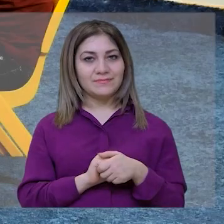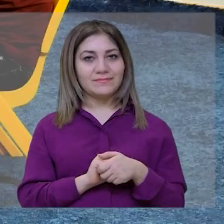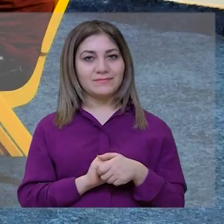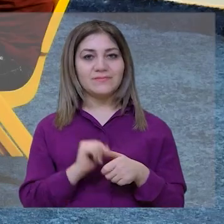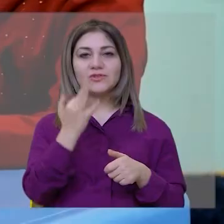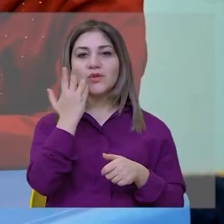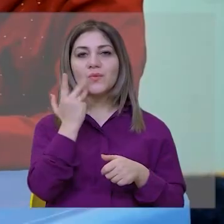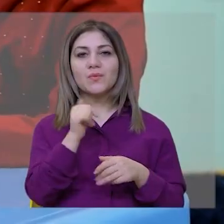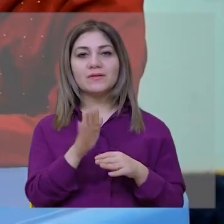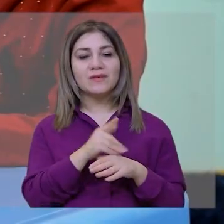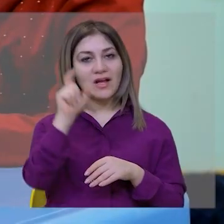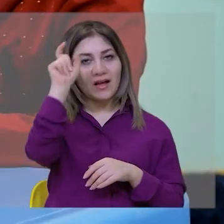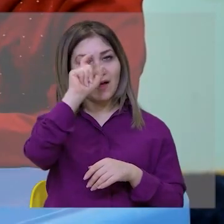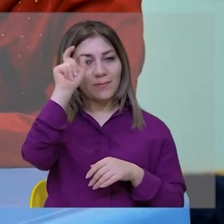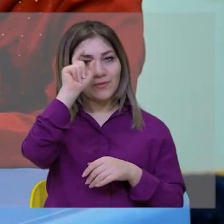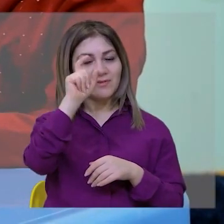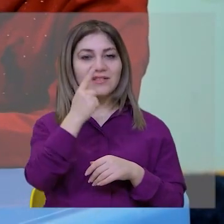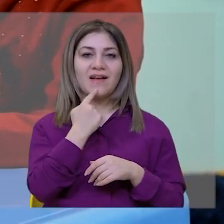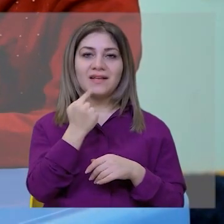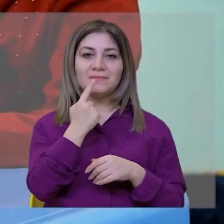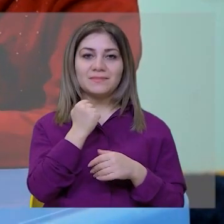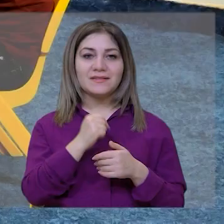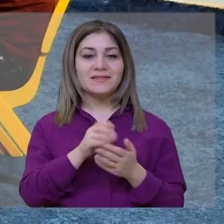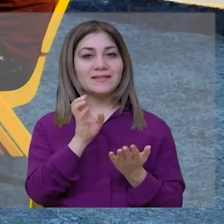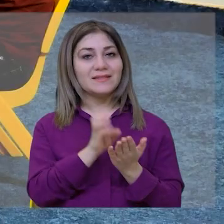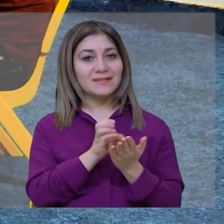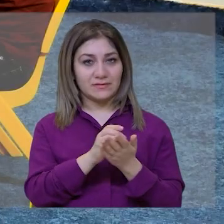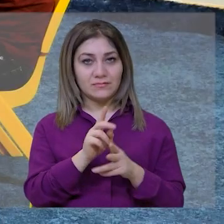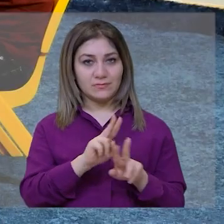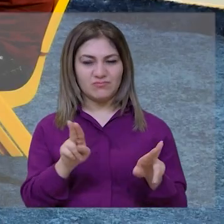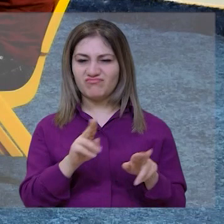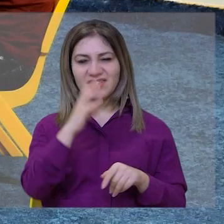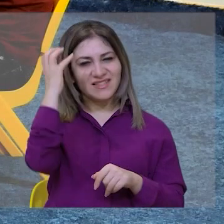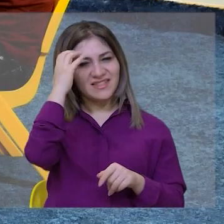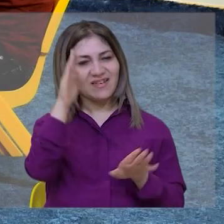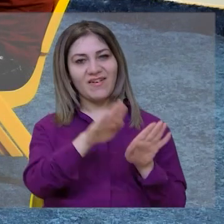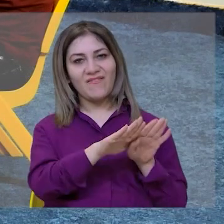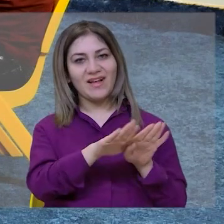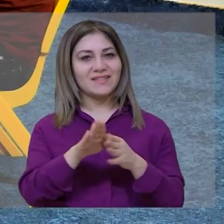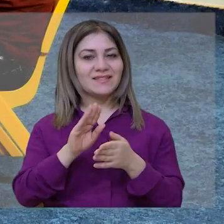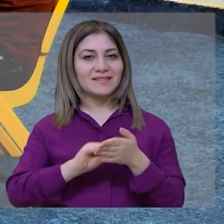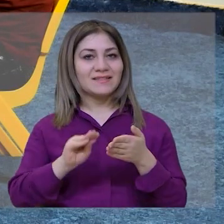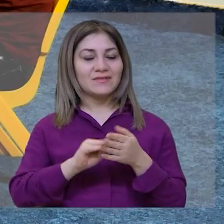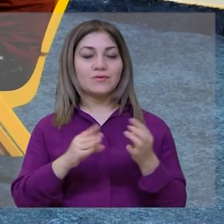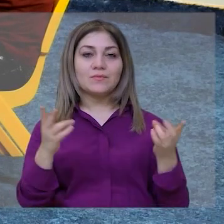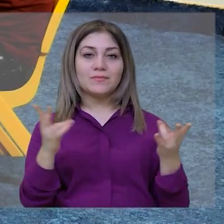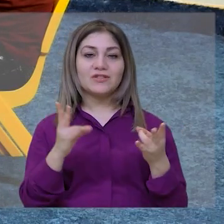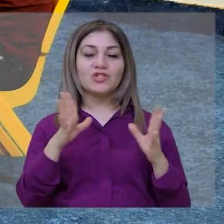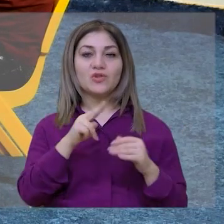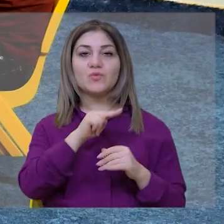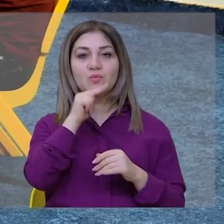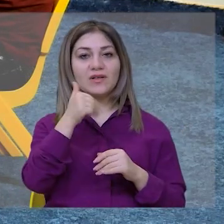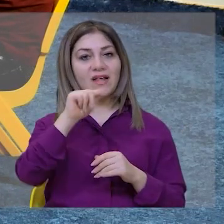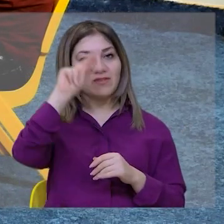Ինչ գույներով են։ Կապույտ եւ կարմիր։ Իսկ գրքերում էլ է այդպես։ Ոչ, ուրեմն դուք մեզ հետ միասին շատ